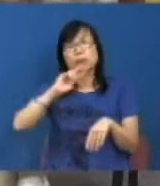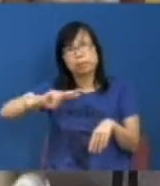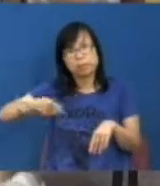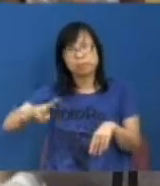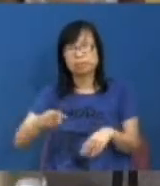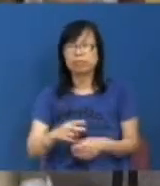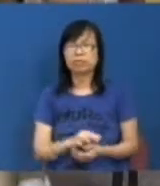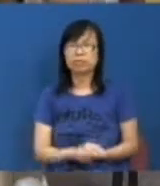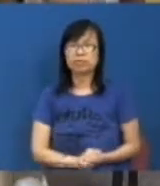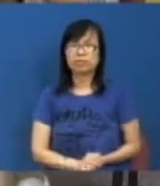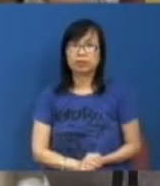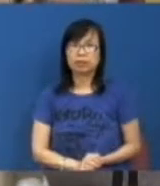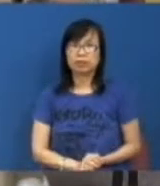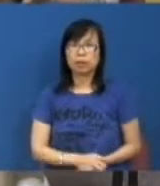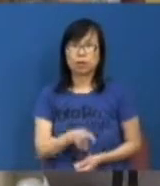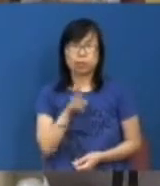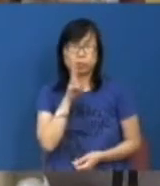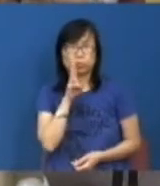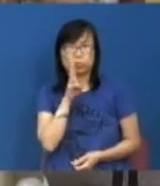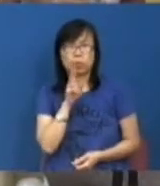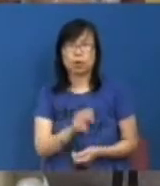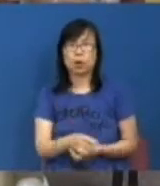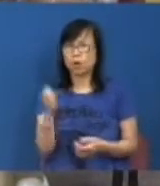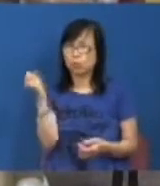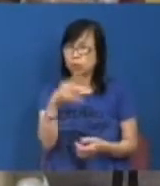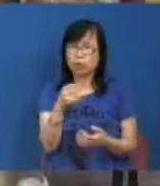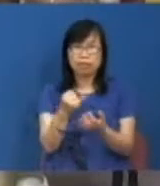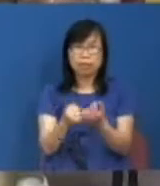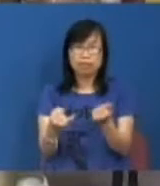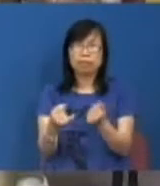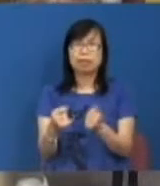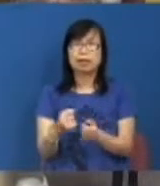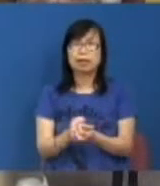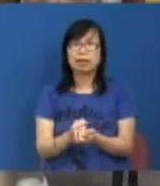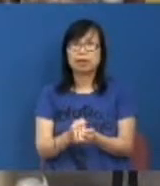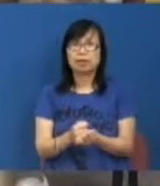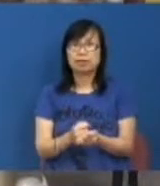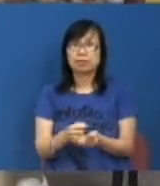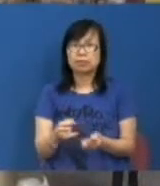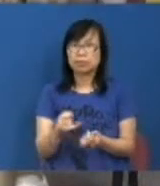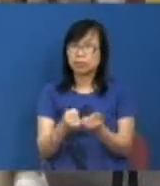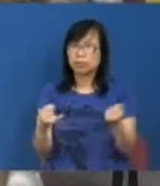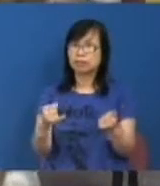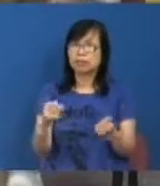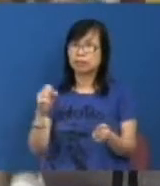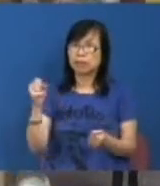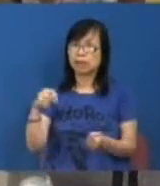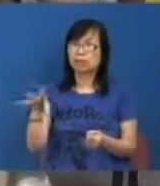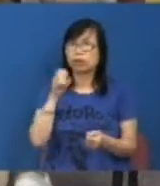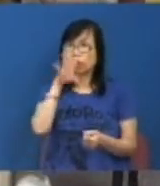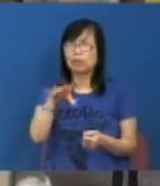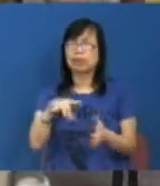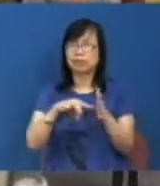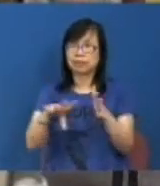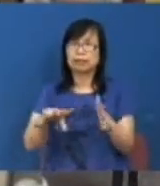嘅。咁所以即係如果呢種再生能源，可能亦都要考慮下即係整體嘅投資。嗱，要講翻啊電力嗰度咧，即係